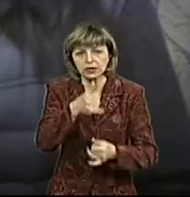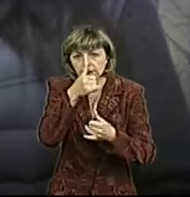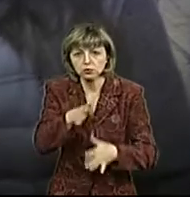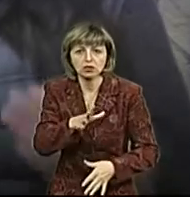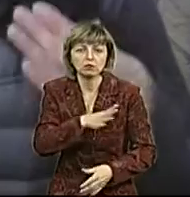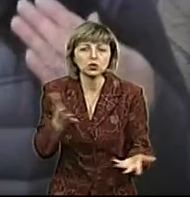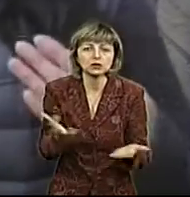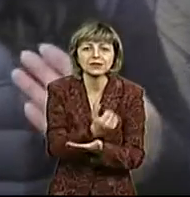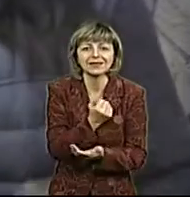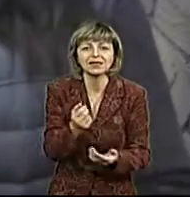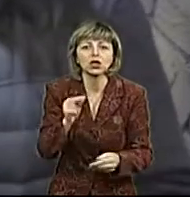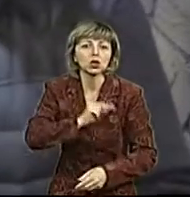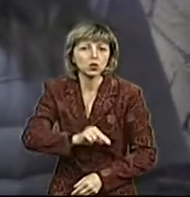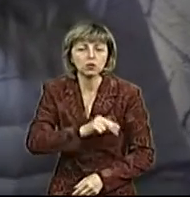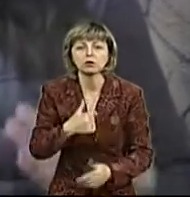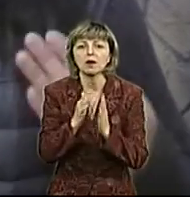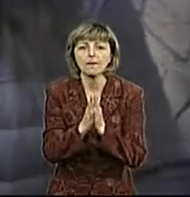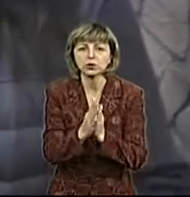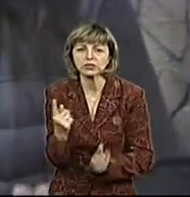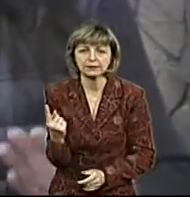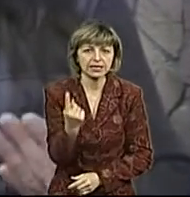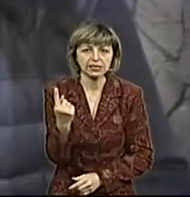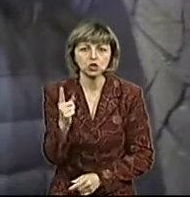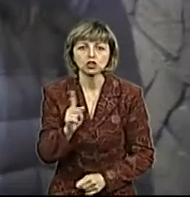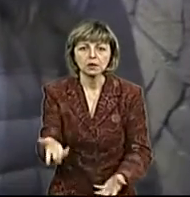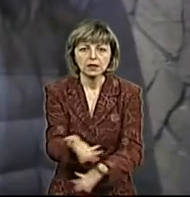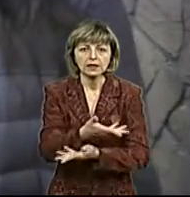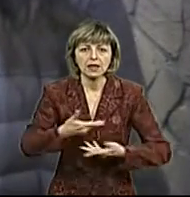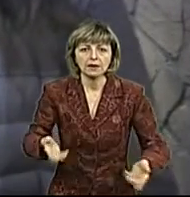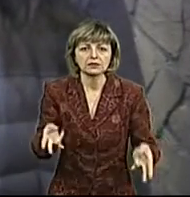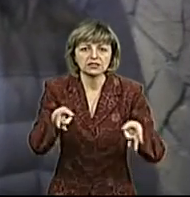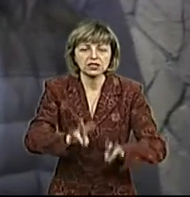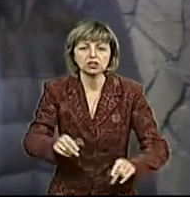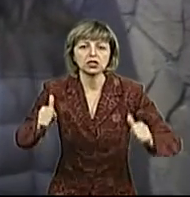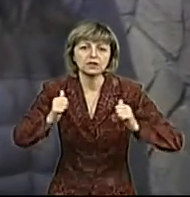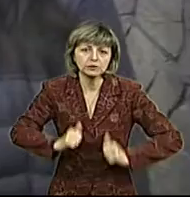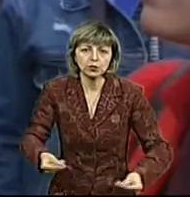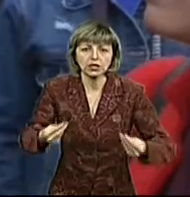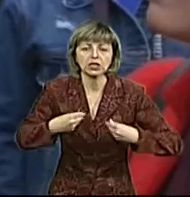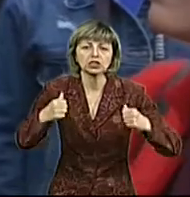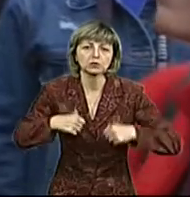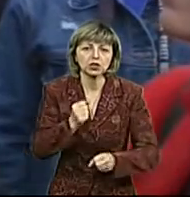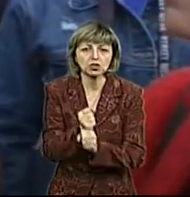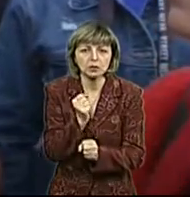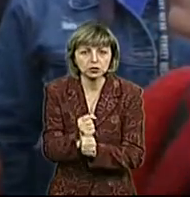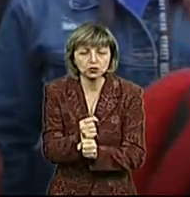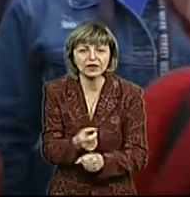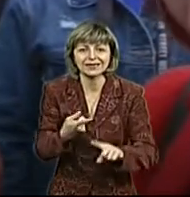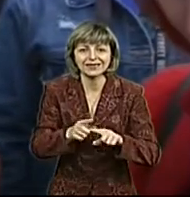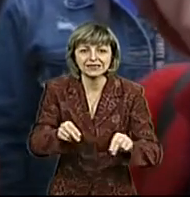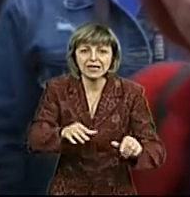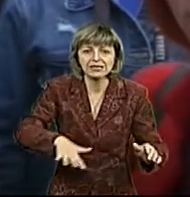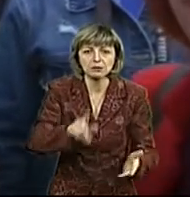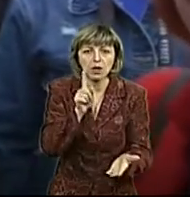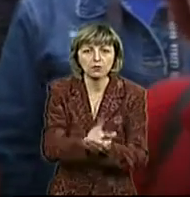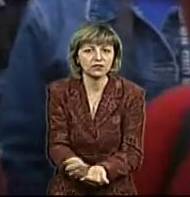ніде роботи. Ми просимо єдиного, щоб нас залишили спокій, дали нам спокійно працювати. Ця земля має бути